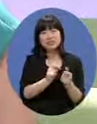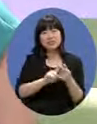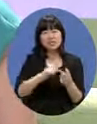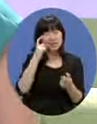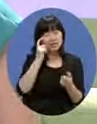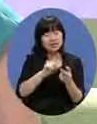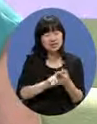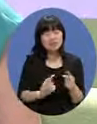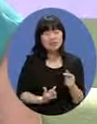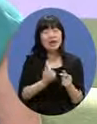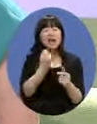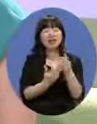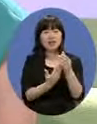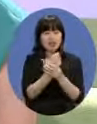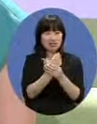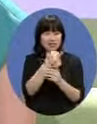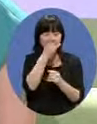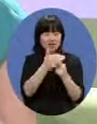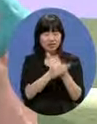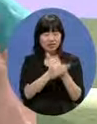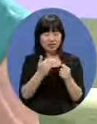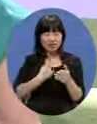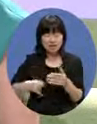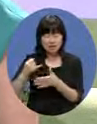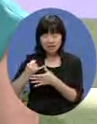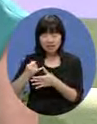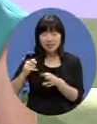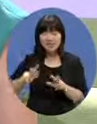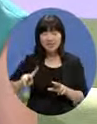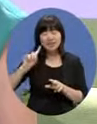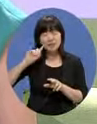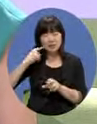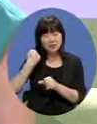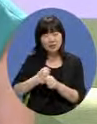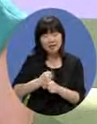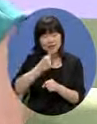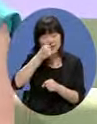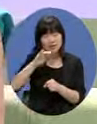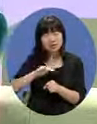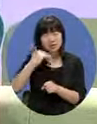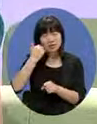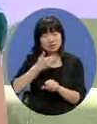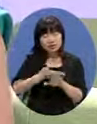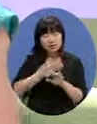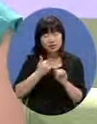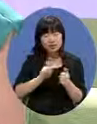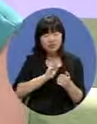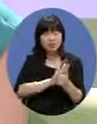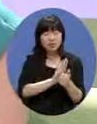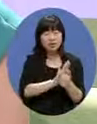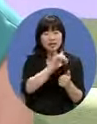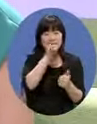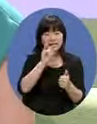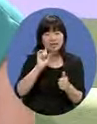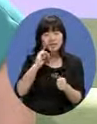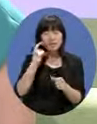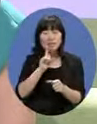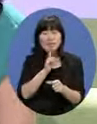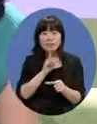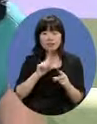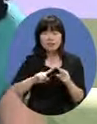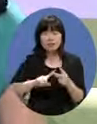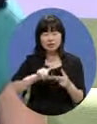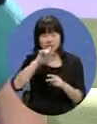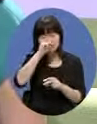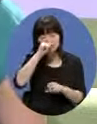너무 빨라질 수 있으니까 이 아이가 예쁘게도 꾸미지만 그래도 누구 남을 돕는다거나 예쁘게 말한다거나